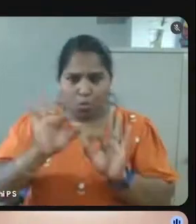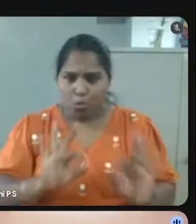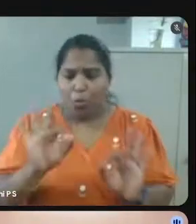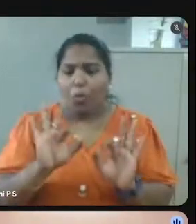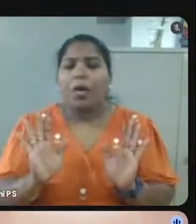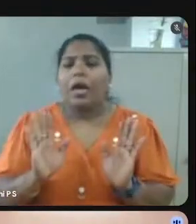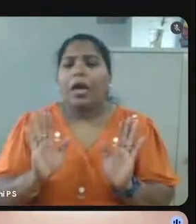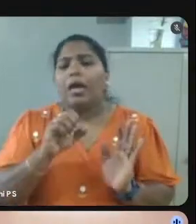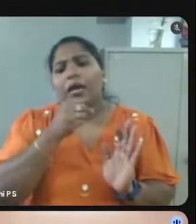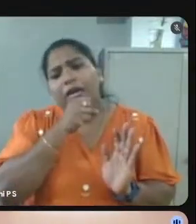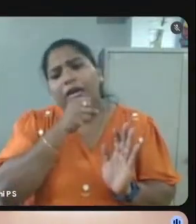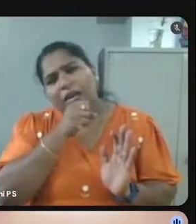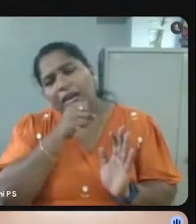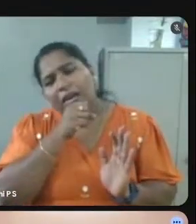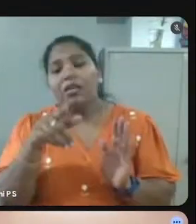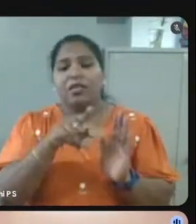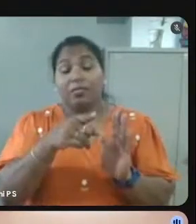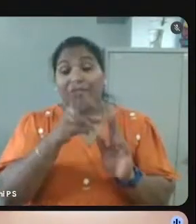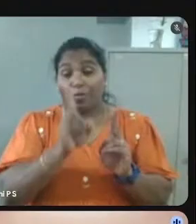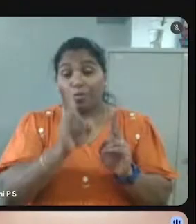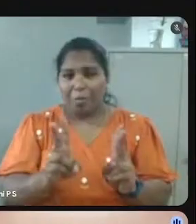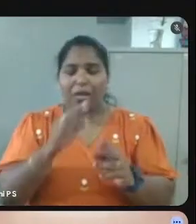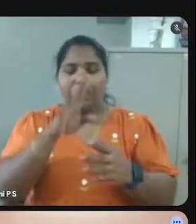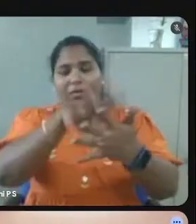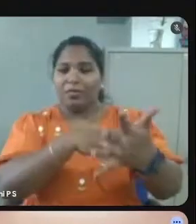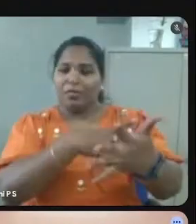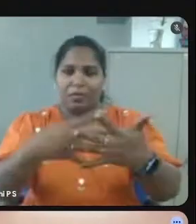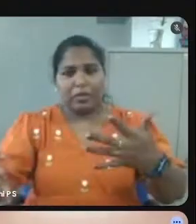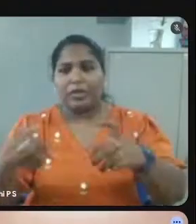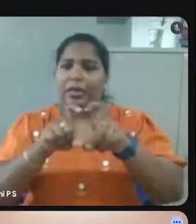ഒരു വളരെ സൈക്കോസെക്സ്വൽ സ്റ്റേജിന് കൂടി ഒന്ന് പോകുന്നതാണ്.